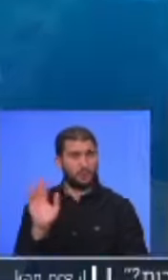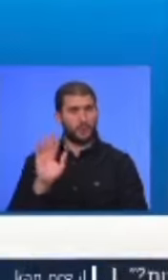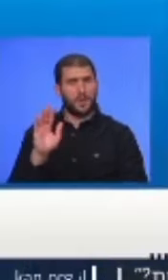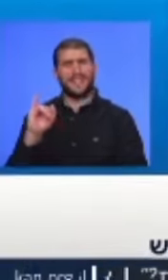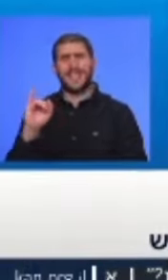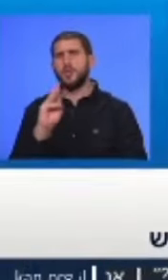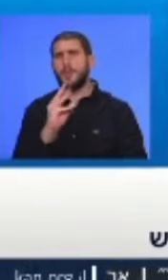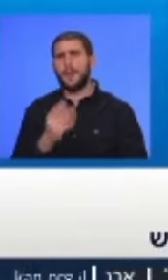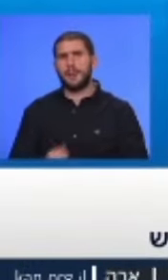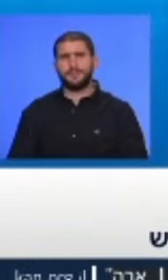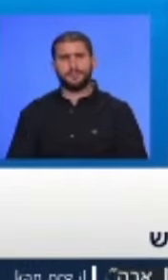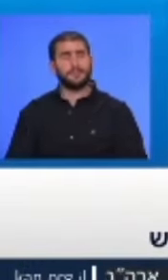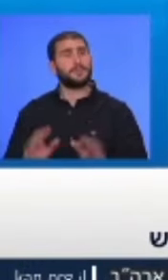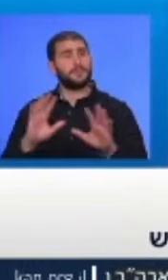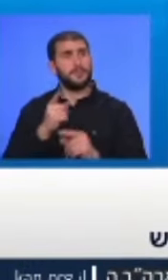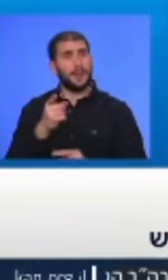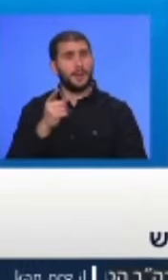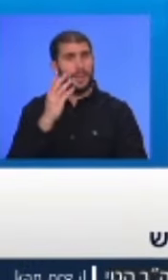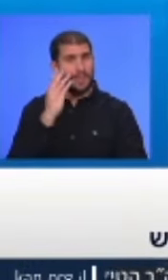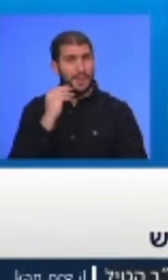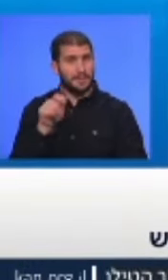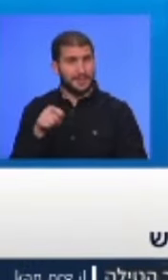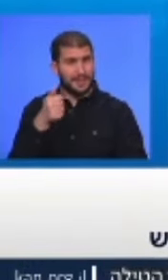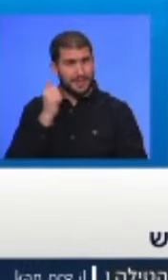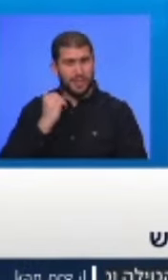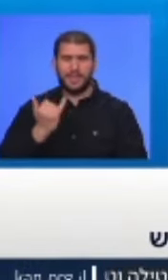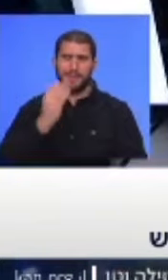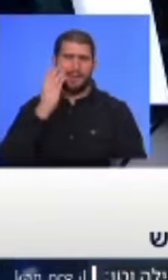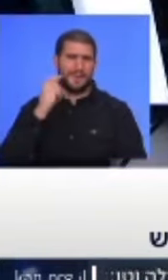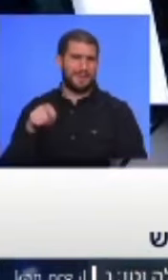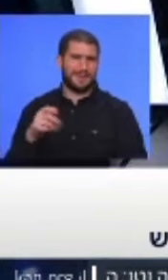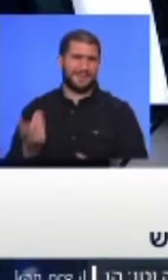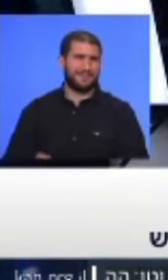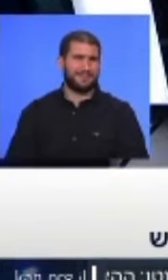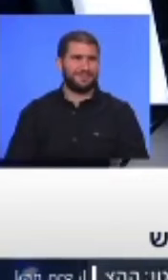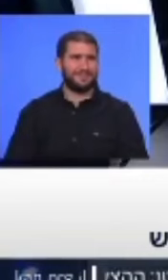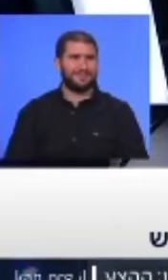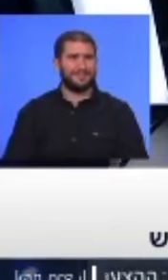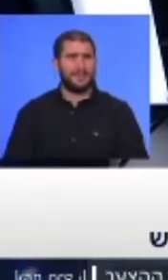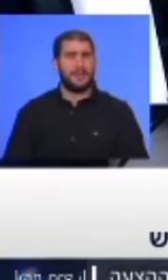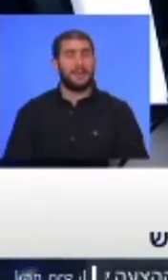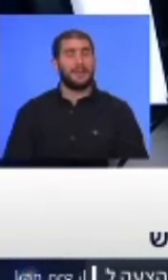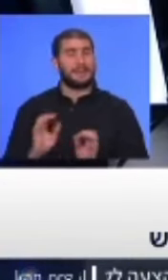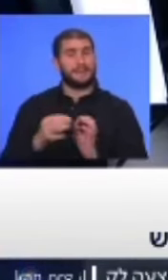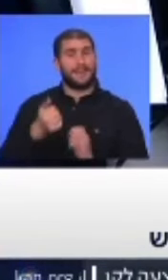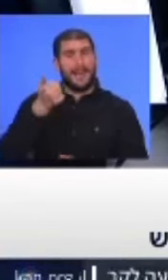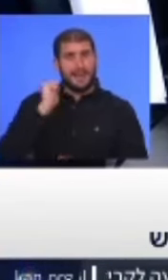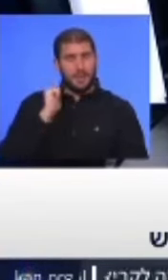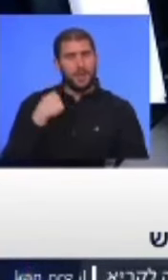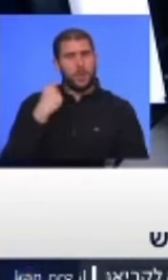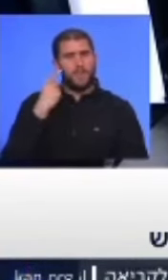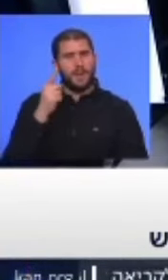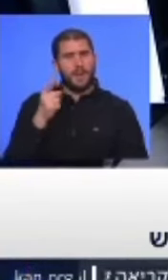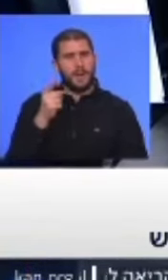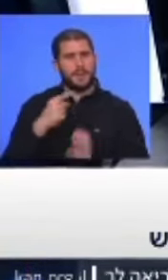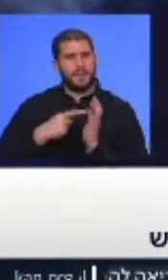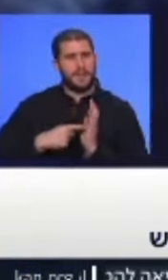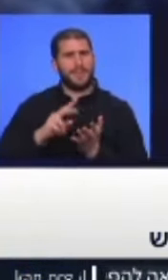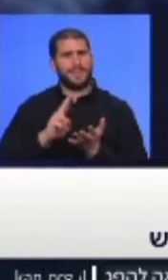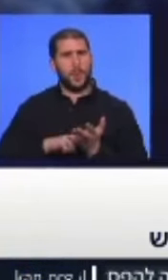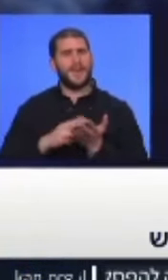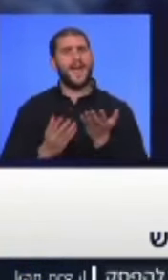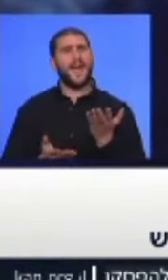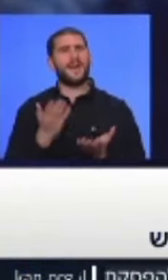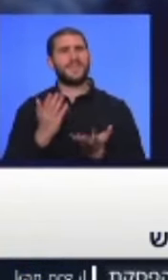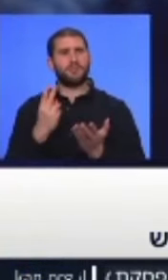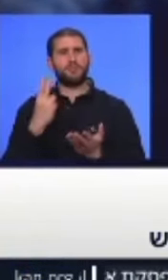שפירה. שלום, ערב טוב. נהנית בכנסת אתמול. תמיד נהנית בכנסת. כן. ספציפית אתמול, תראי, אני חושבת שאת מציירת נכון כאן, את ההבדלים בין